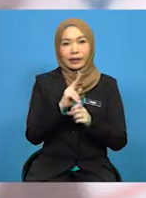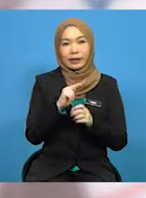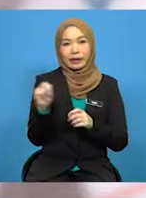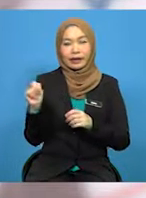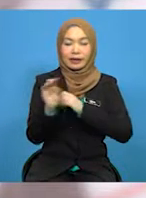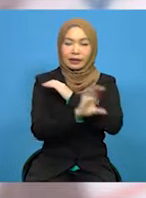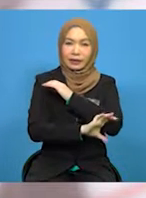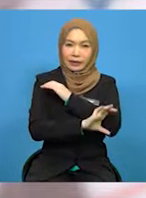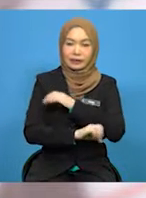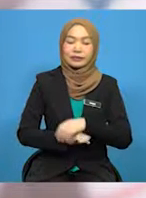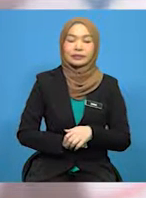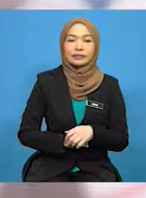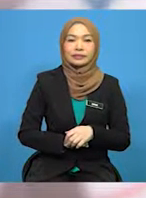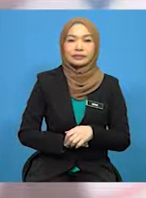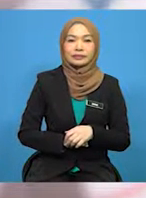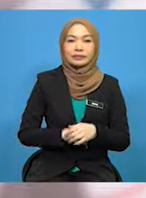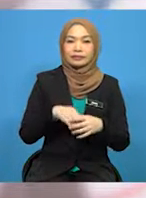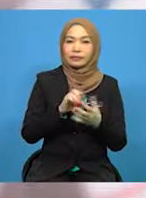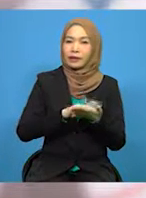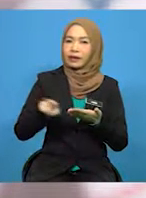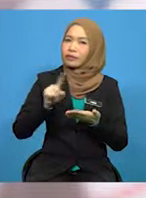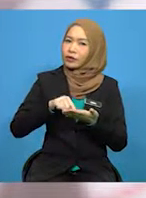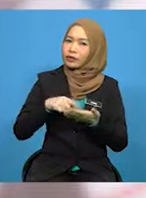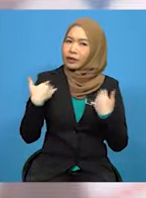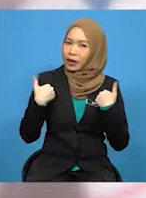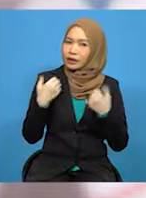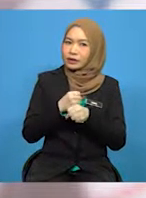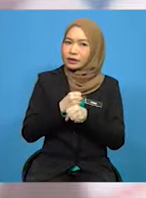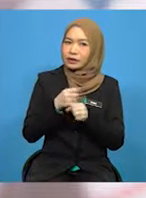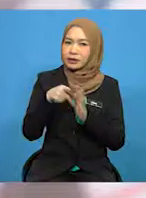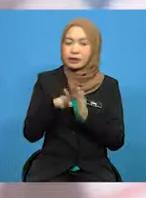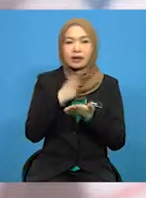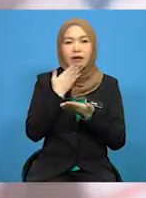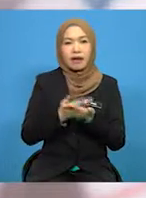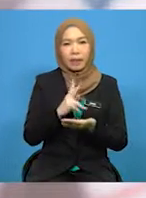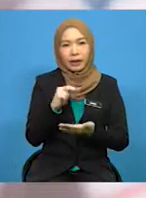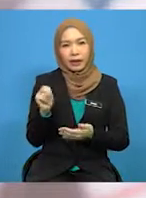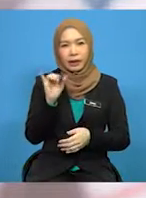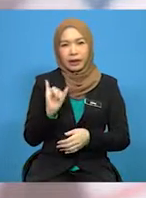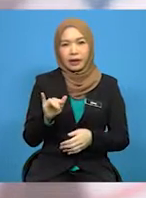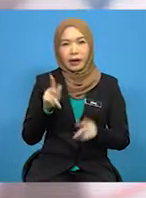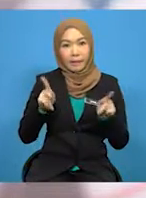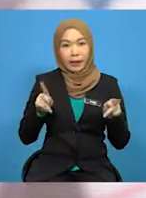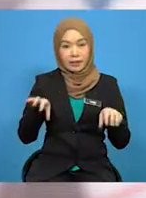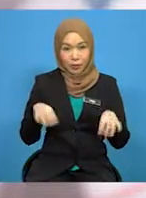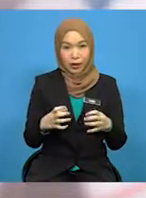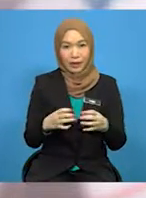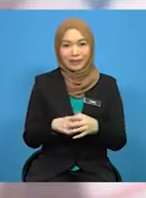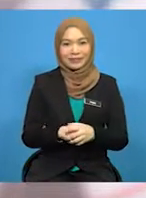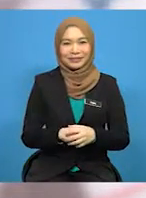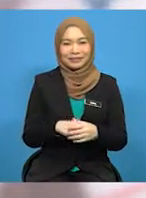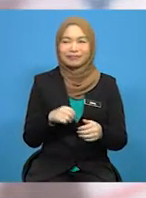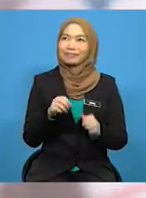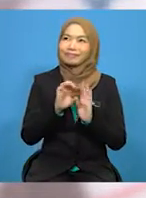Dalam minggu ini, ada tak kerja-kerja kebajikan yang pelajar laksanakan?